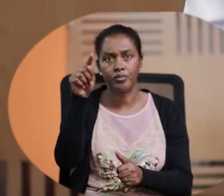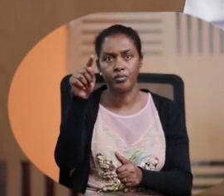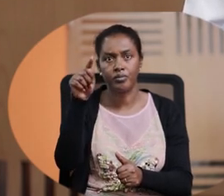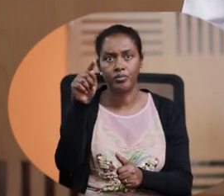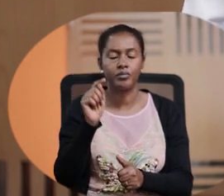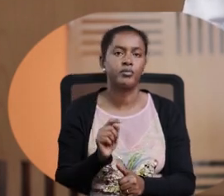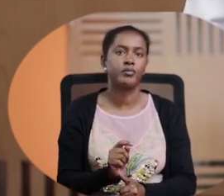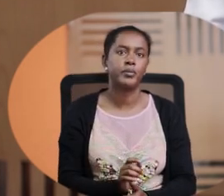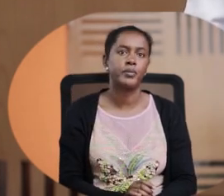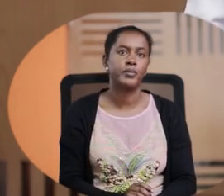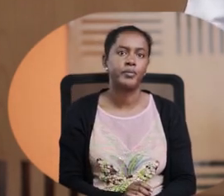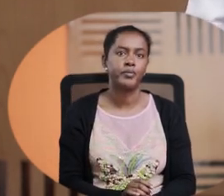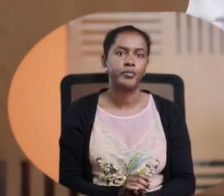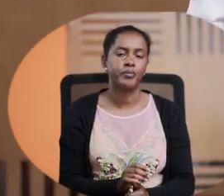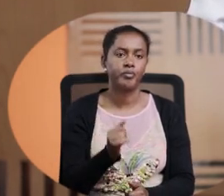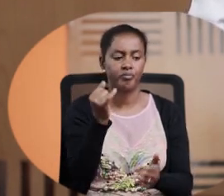sararan